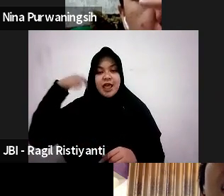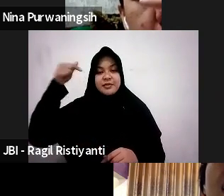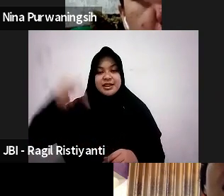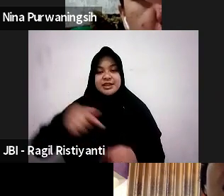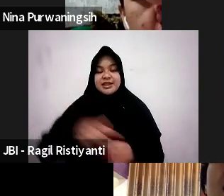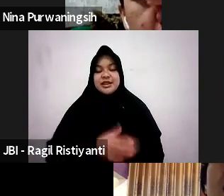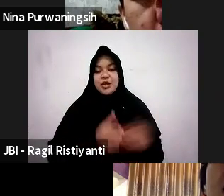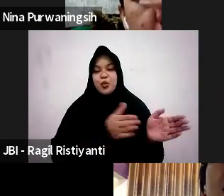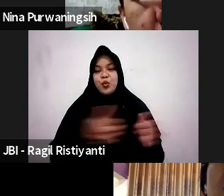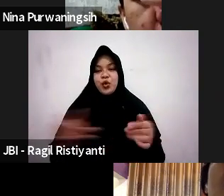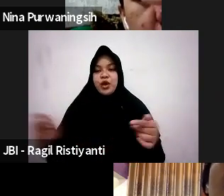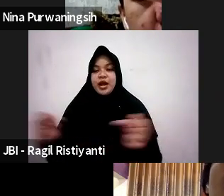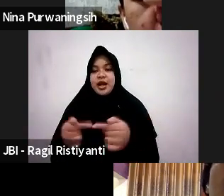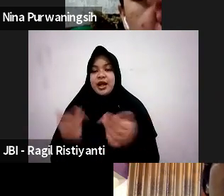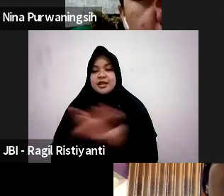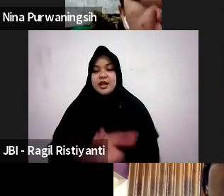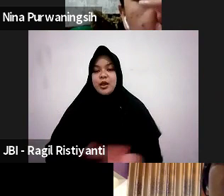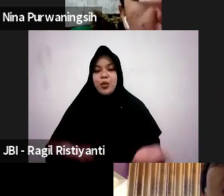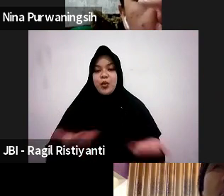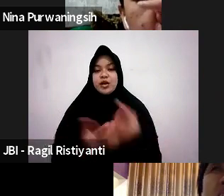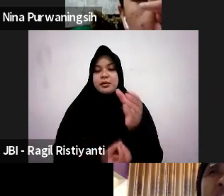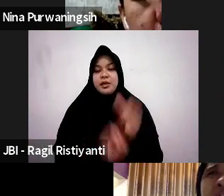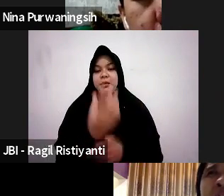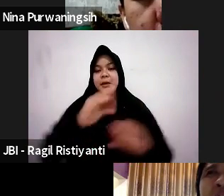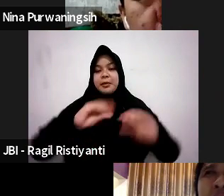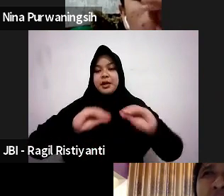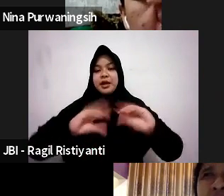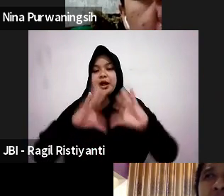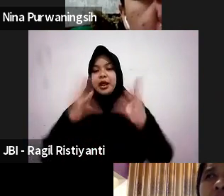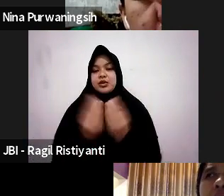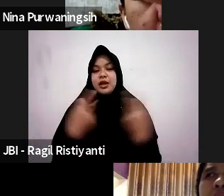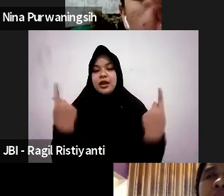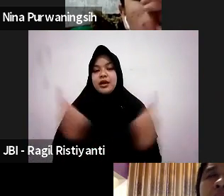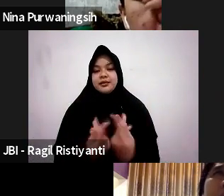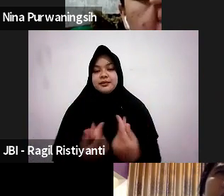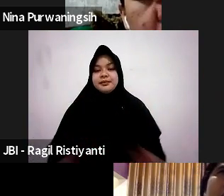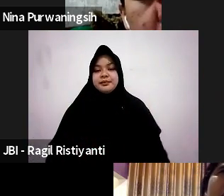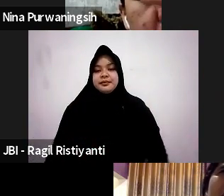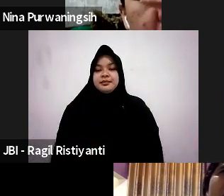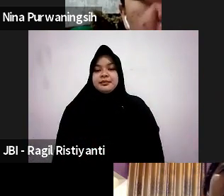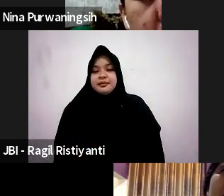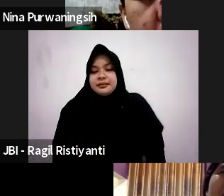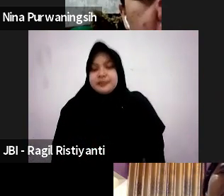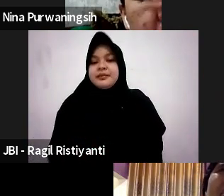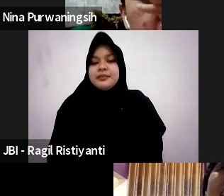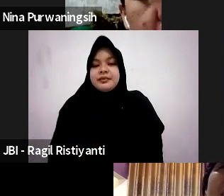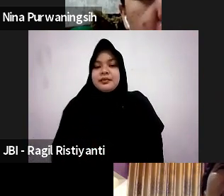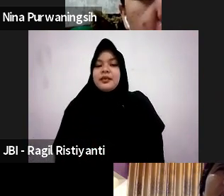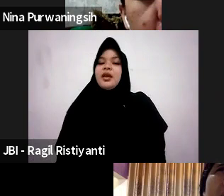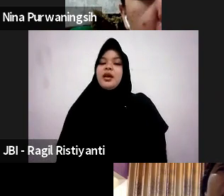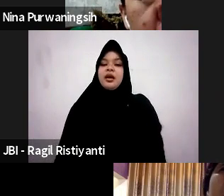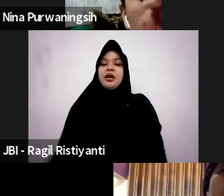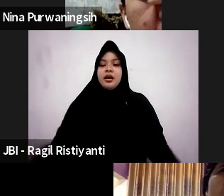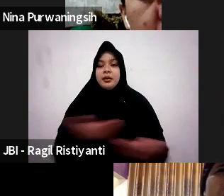kemudian dikaitkan dengan situasi perkembangan pendidikan inklusi kita begitu di pabrik saya persilahkan